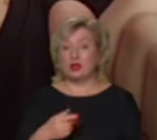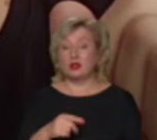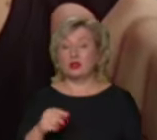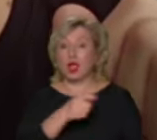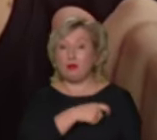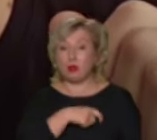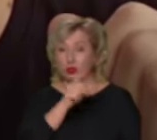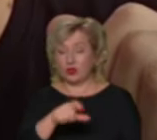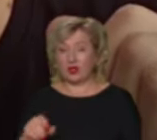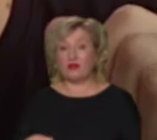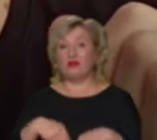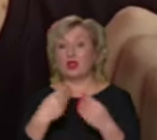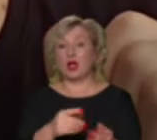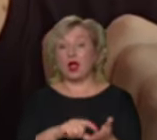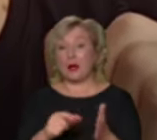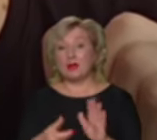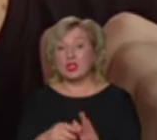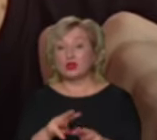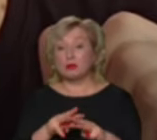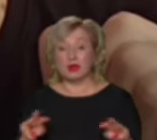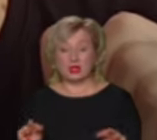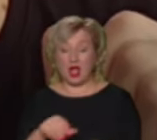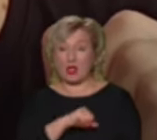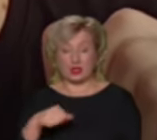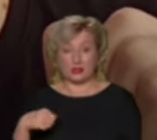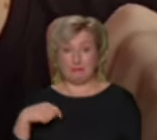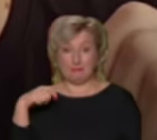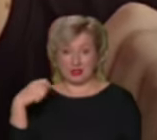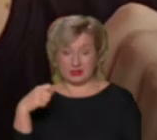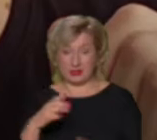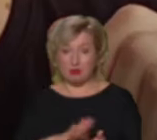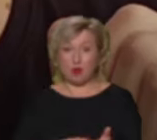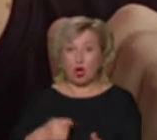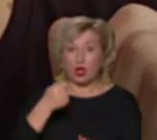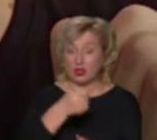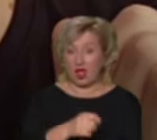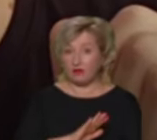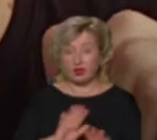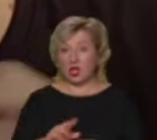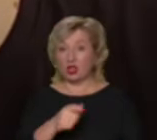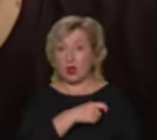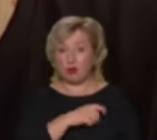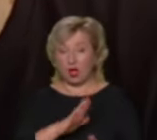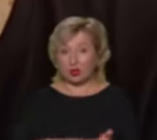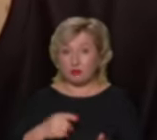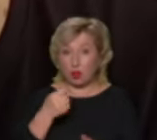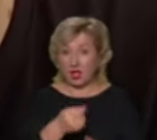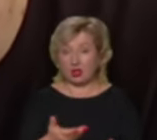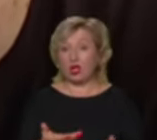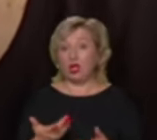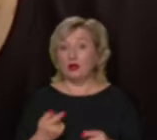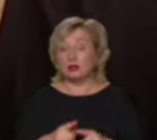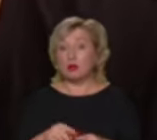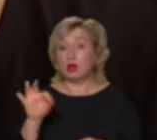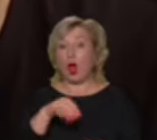депутатам віддали, там, чи Кабінету міністрів, а не сам президент подав. І не депутати подали. Ну, я до того, що у них вони про